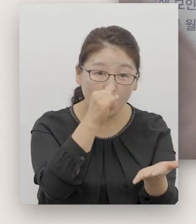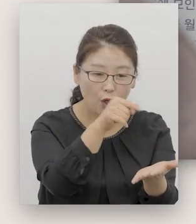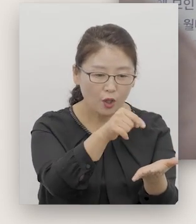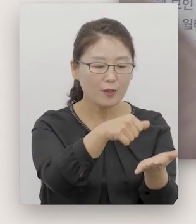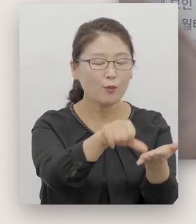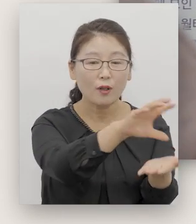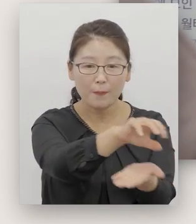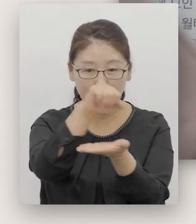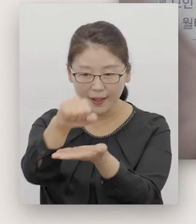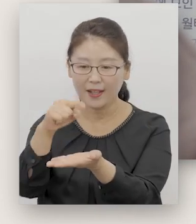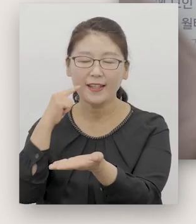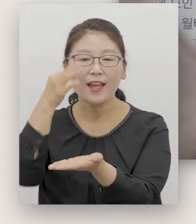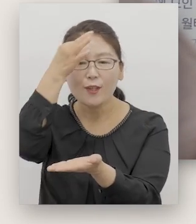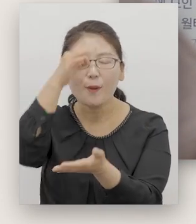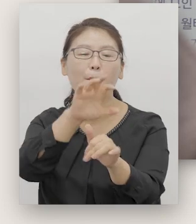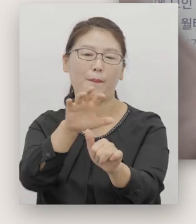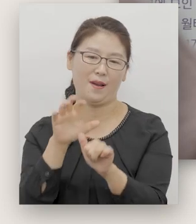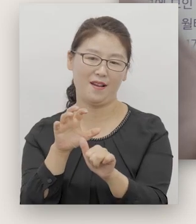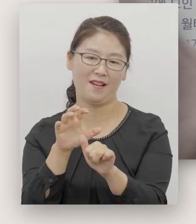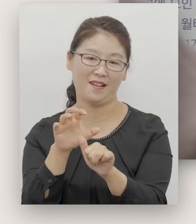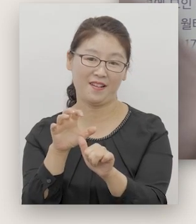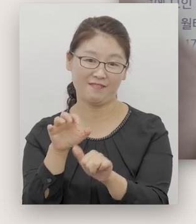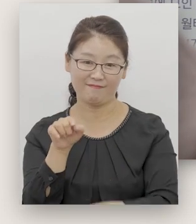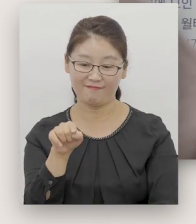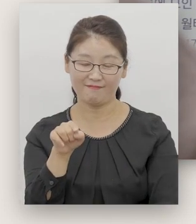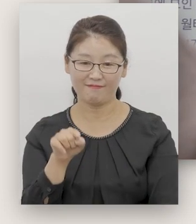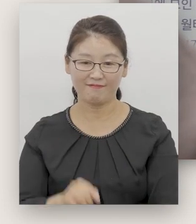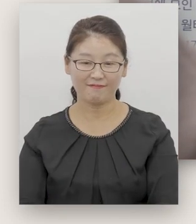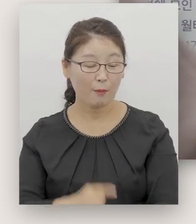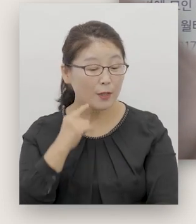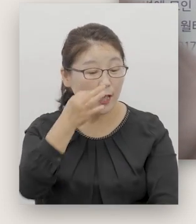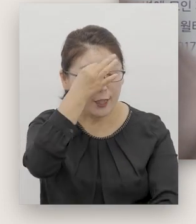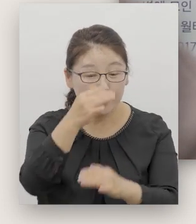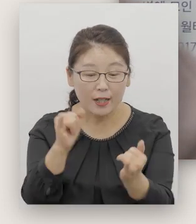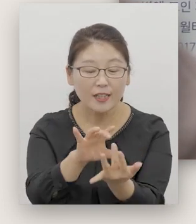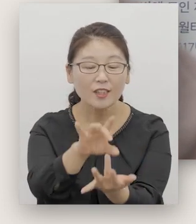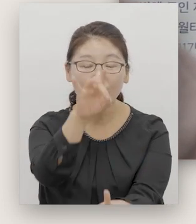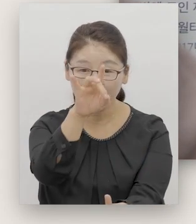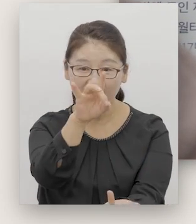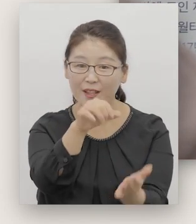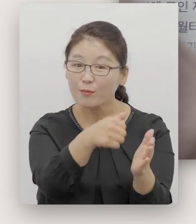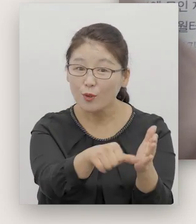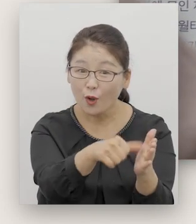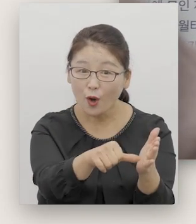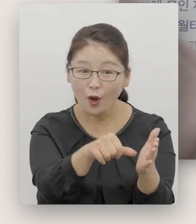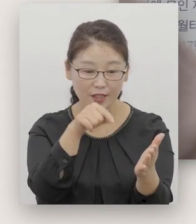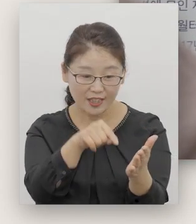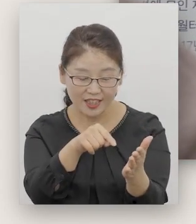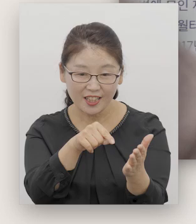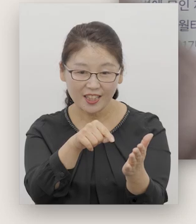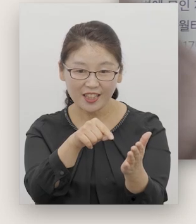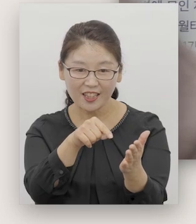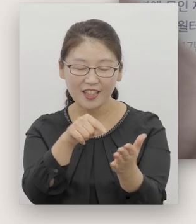이제 예술가가 선택한 어떤 오브제가 예술품이 되는 그런 예술가의 선택과